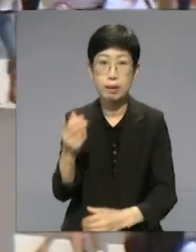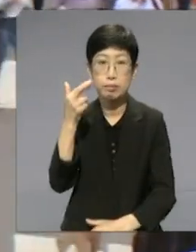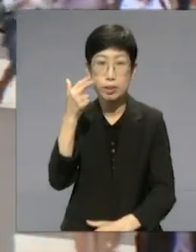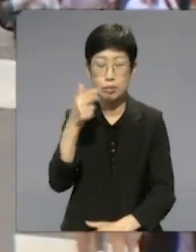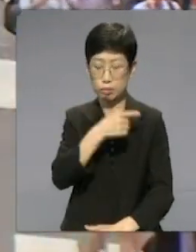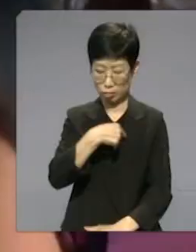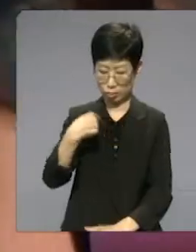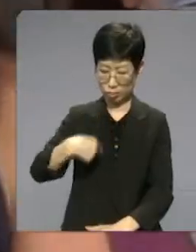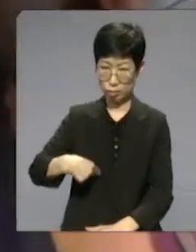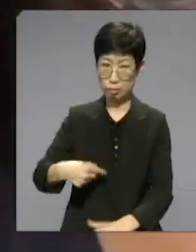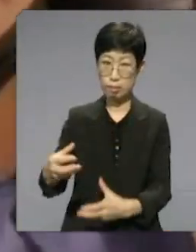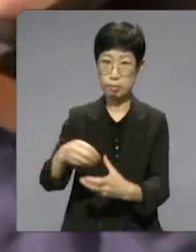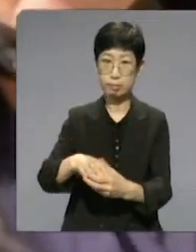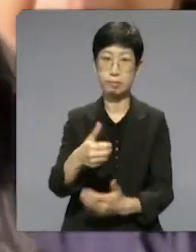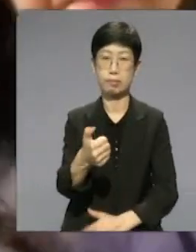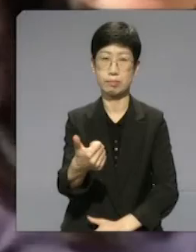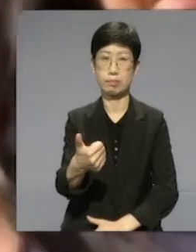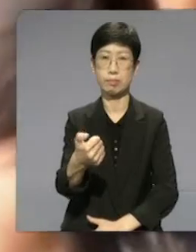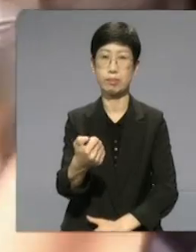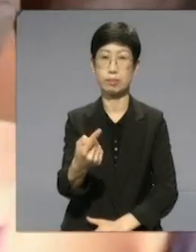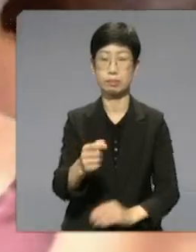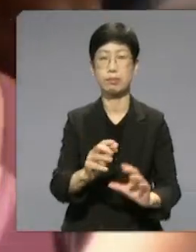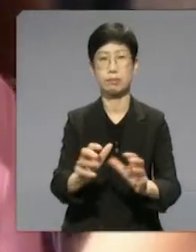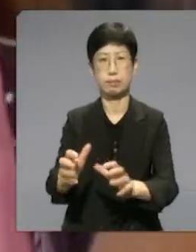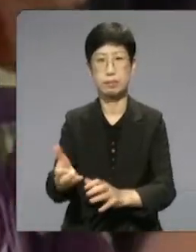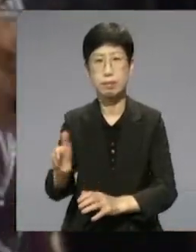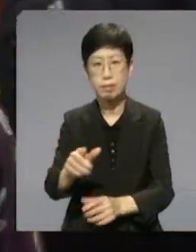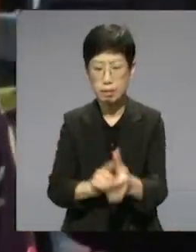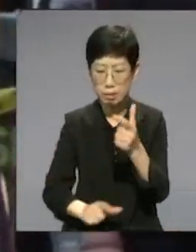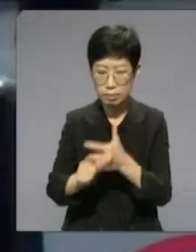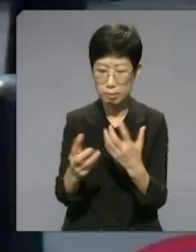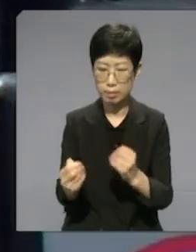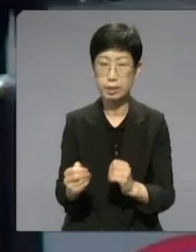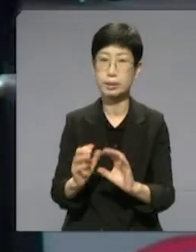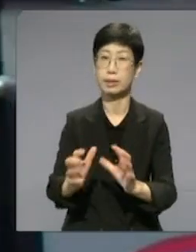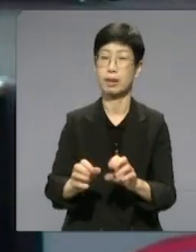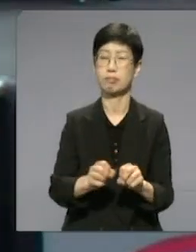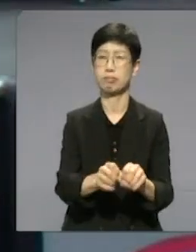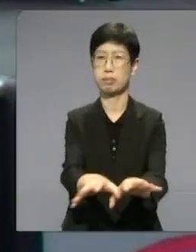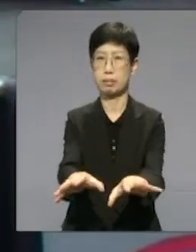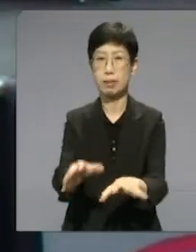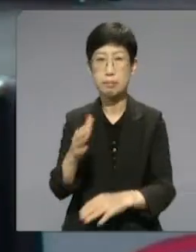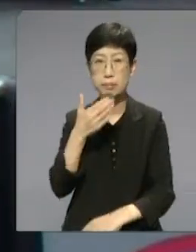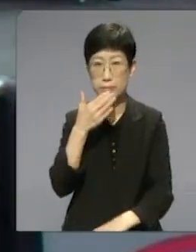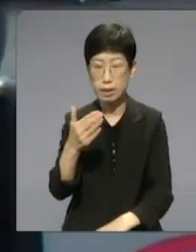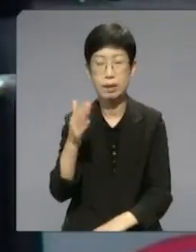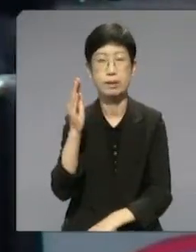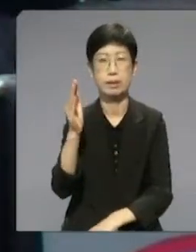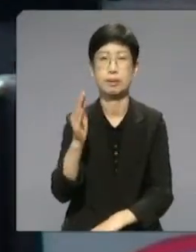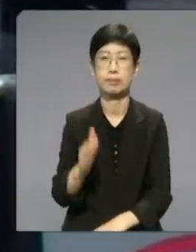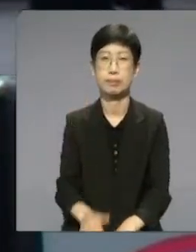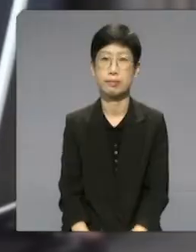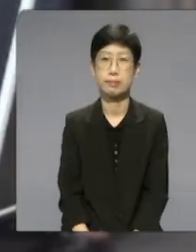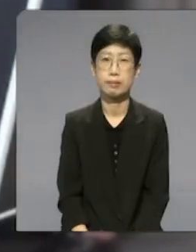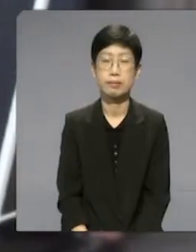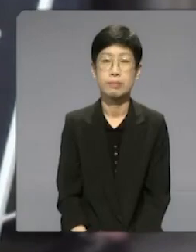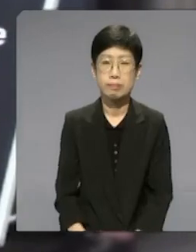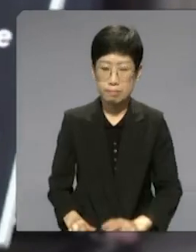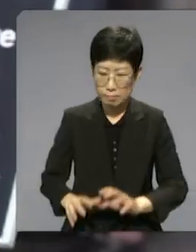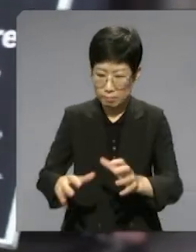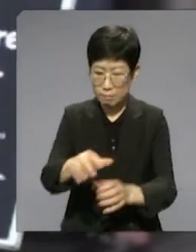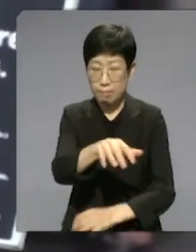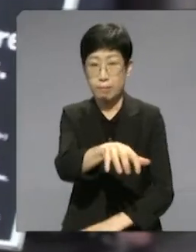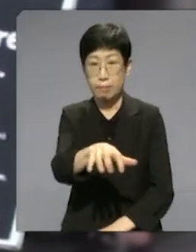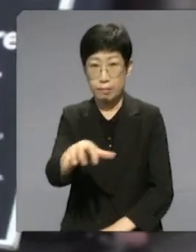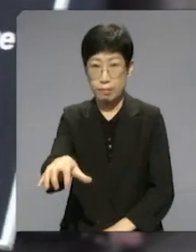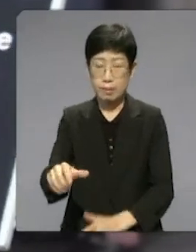미국과 중국 등 51개국인데 전문가들은 더 많은 나라에 퍼져 있을 가능성이 충분하다고 말합니다. 전 세계